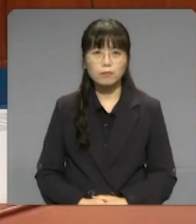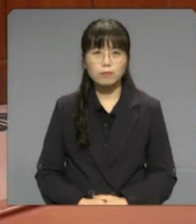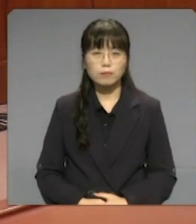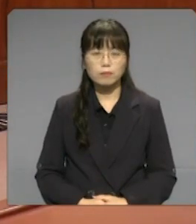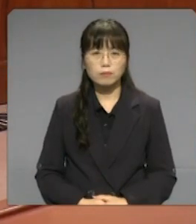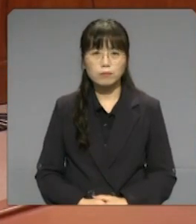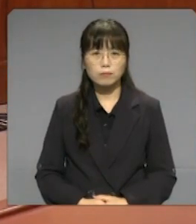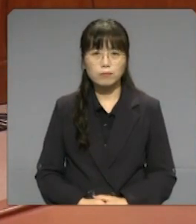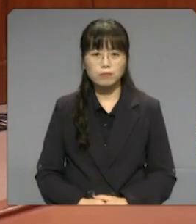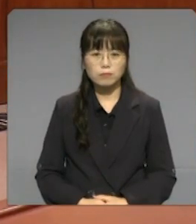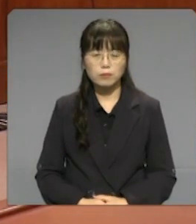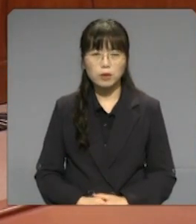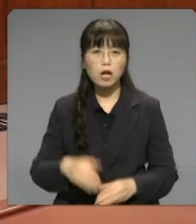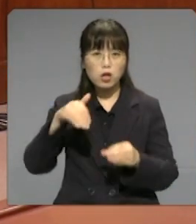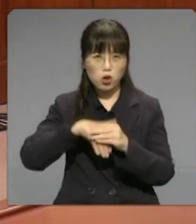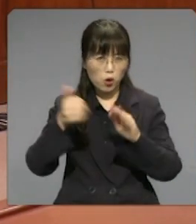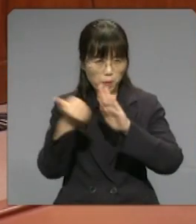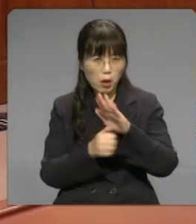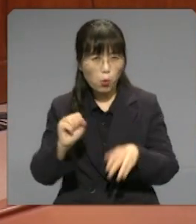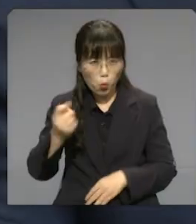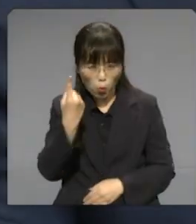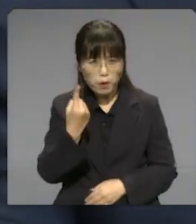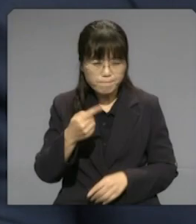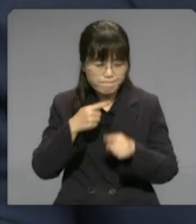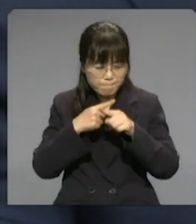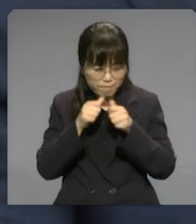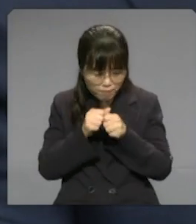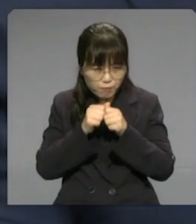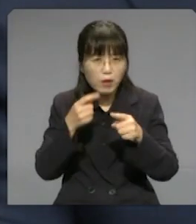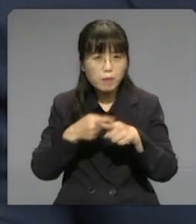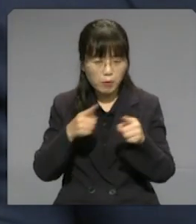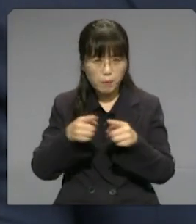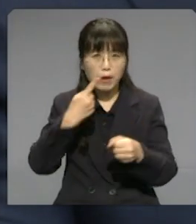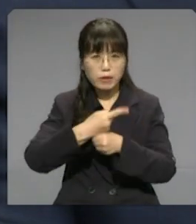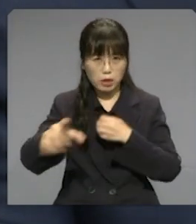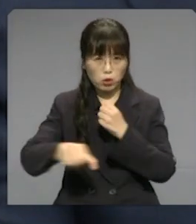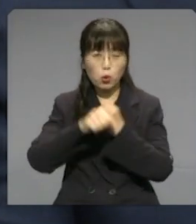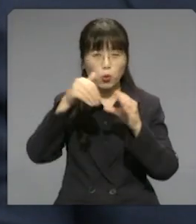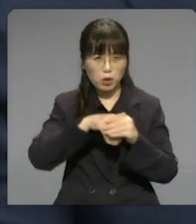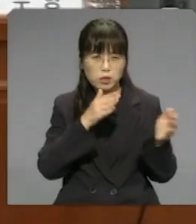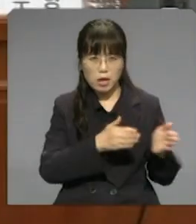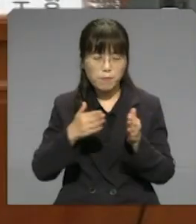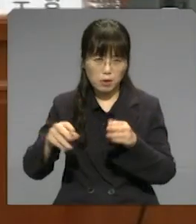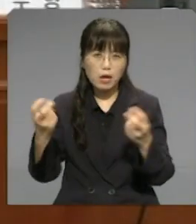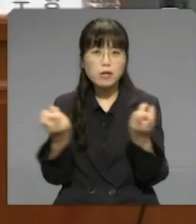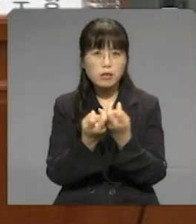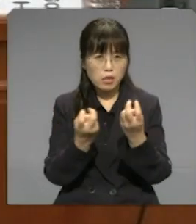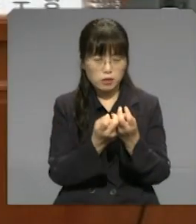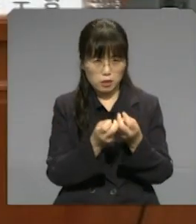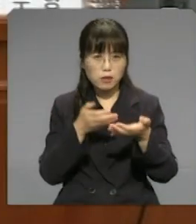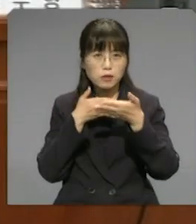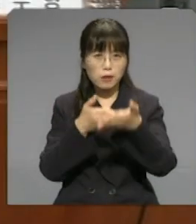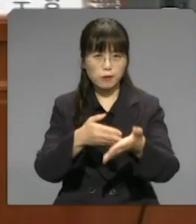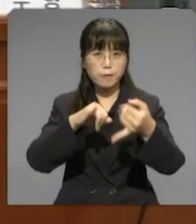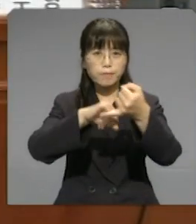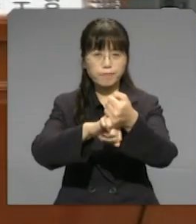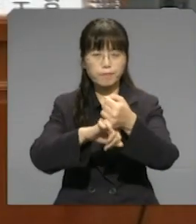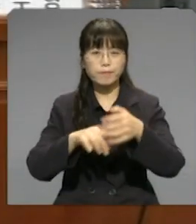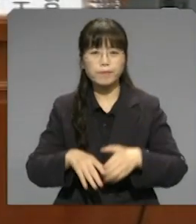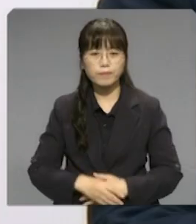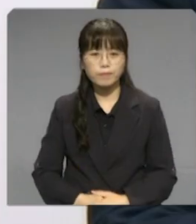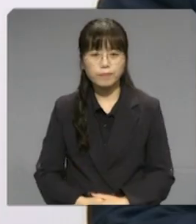봉골쇄신하겠습니다. 선거 패배 원인을 정밀하게 분석해 내년 총선을 대비한 특단의 대책도 내놓겠다고